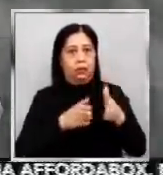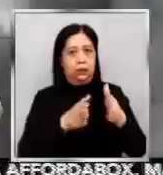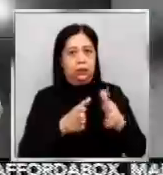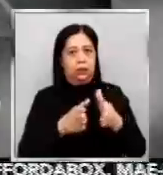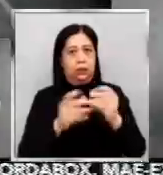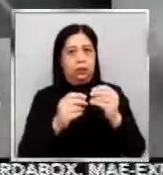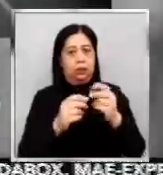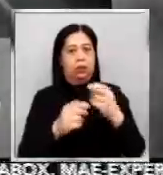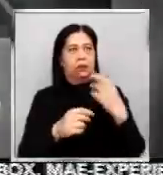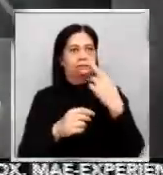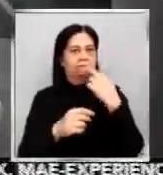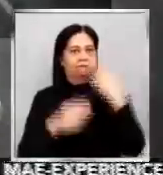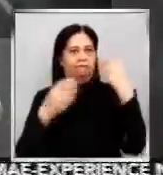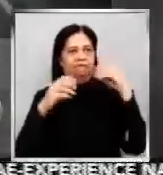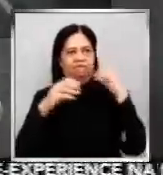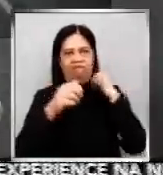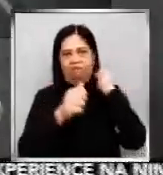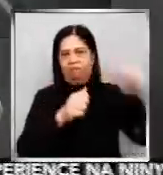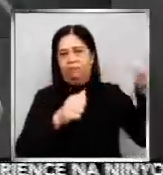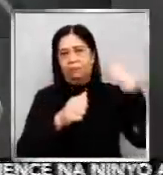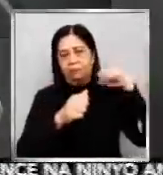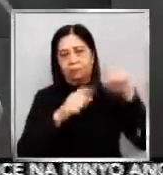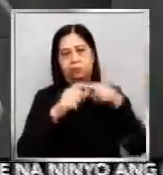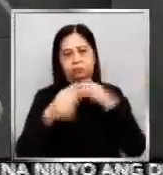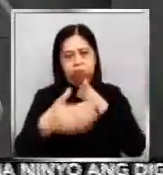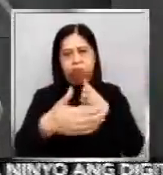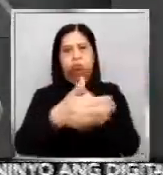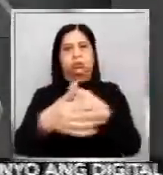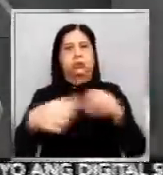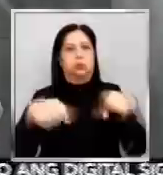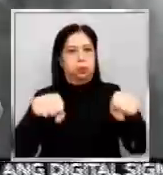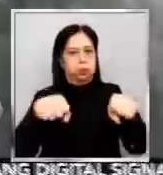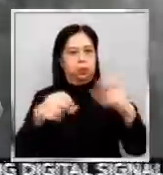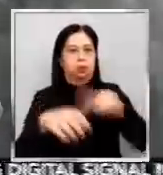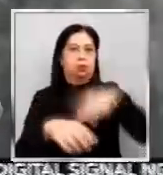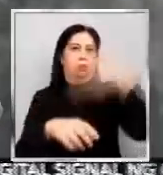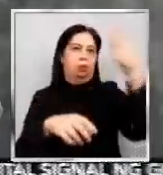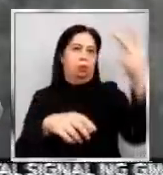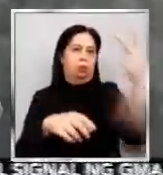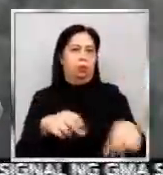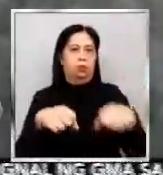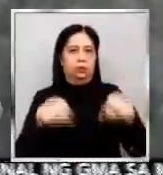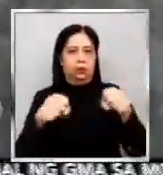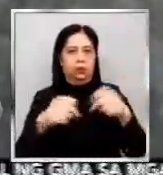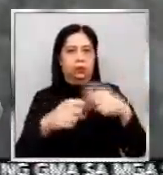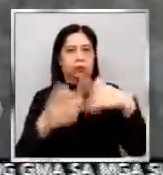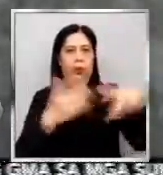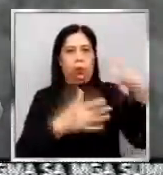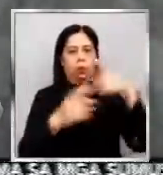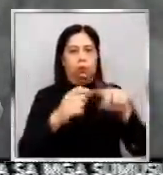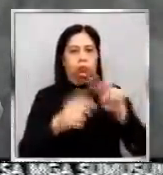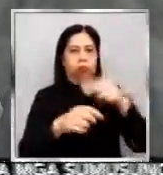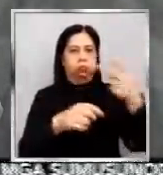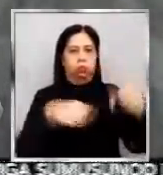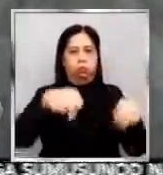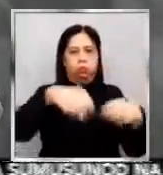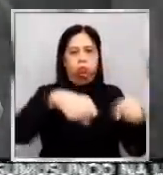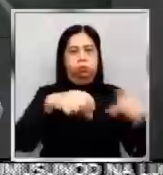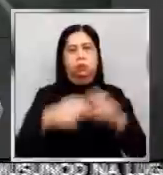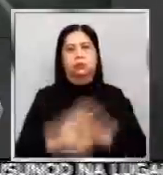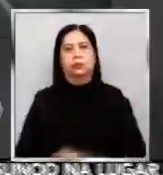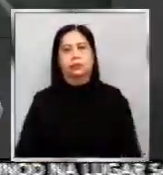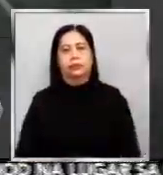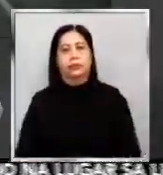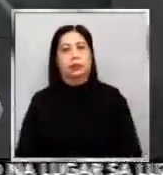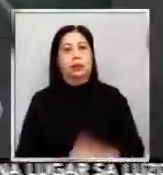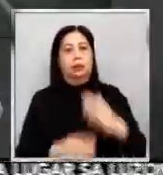kaya nasa pool nito ang motorsiklo. Tumila po ng rider. Nagpaikot-ikot pa ang motorsiklo niya. Hinarangan naman